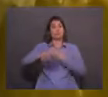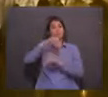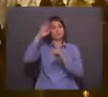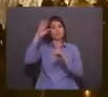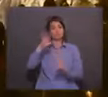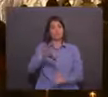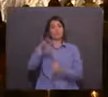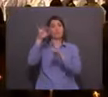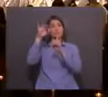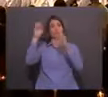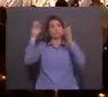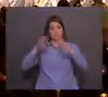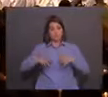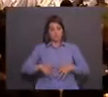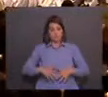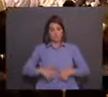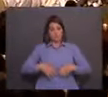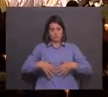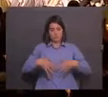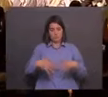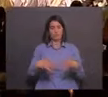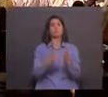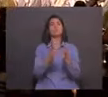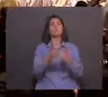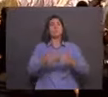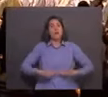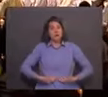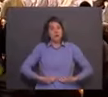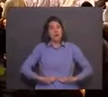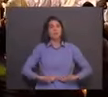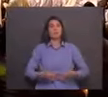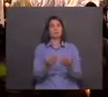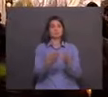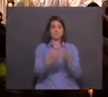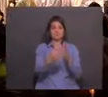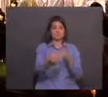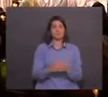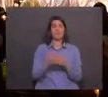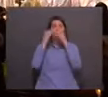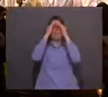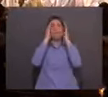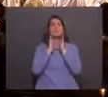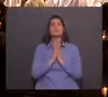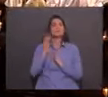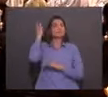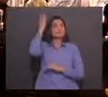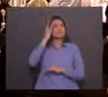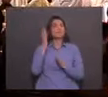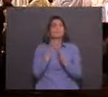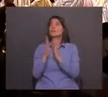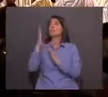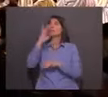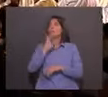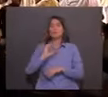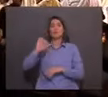le donne e benedetto il frutto del tuo seno, Gesù. Santa Maria, Mãe di Dio, rogai